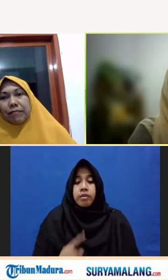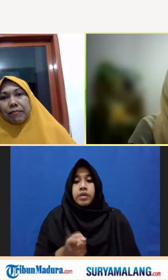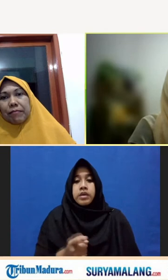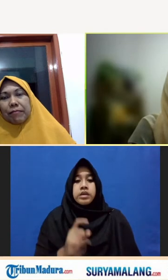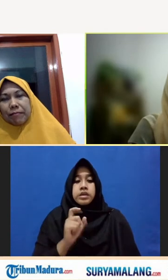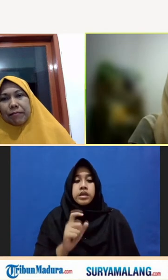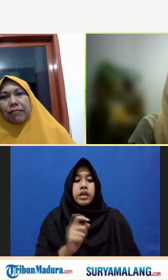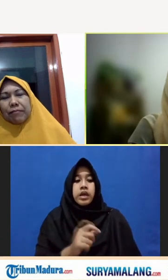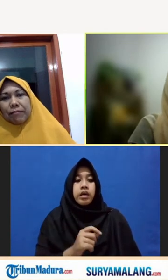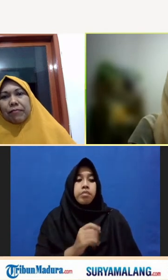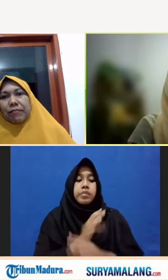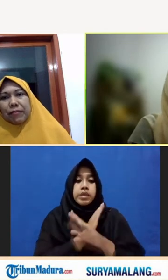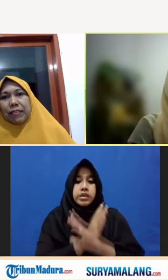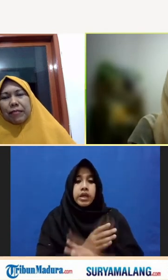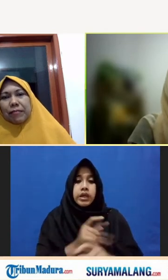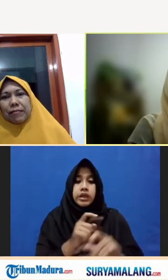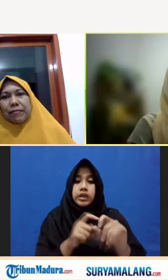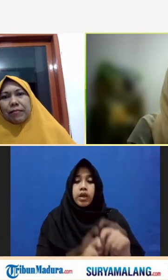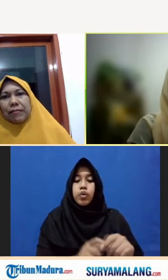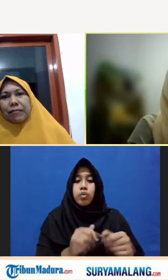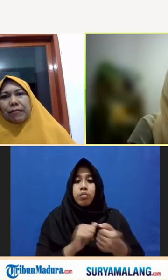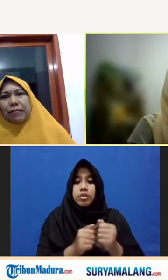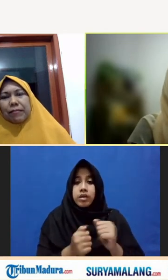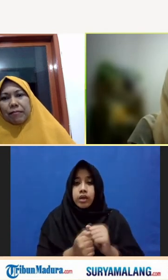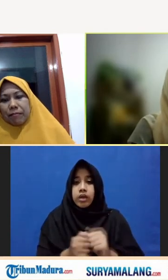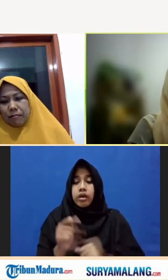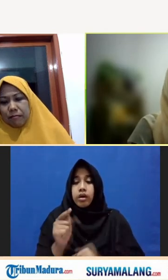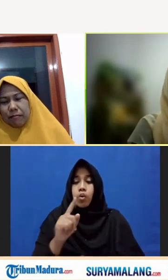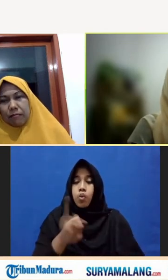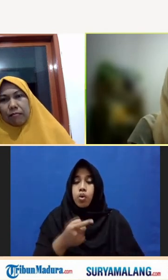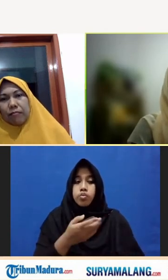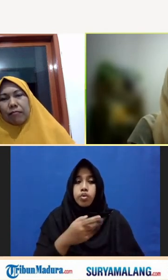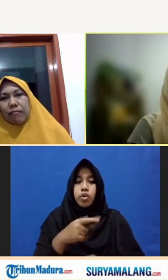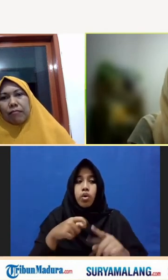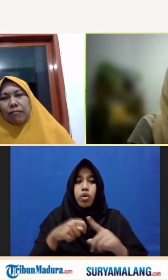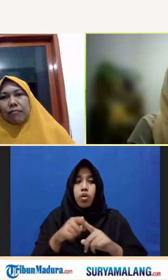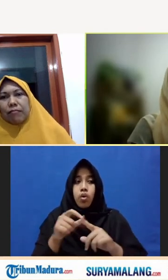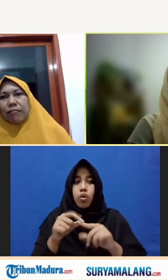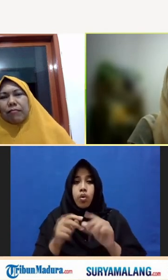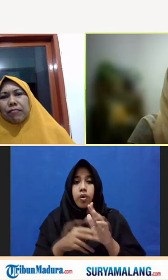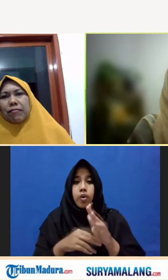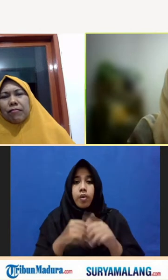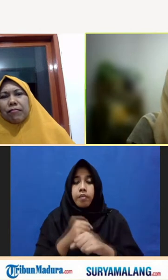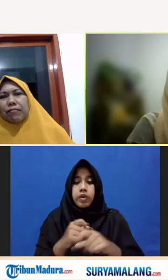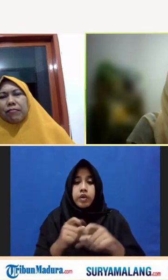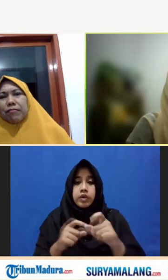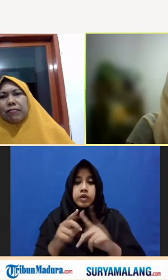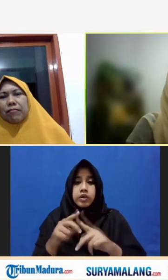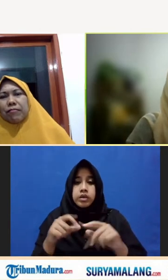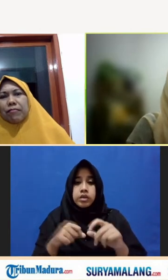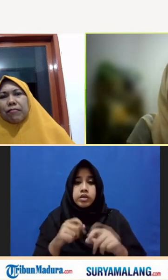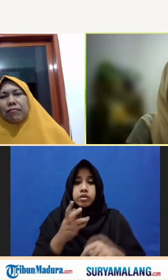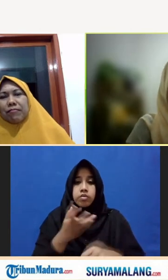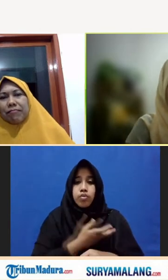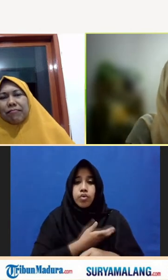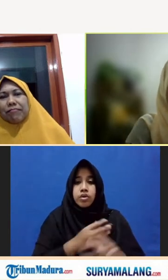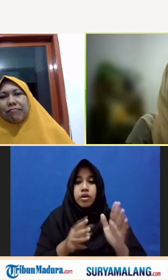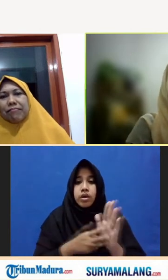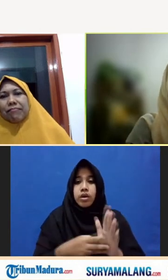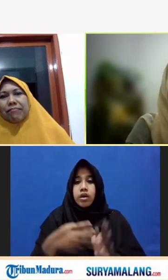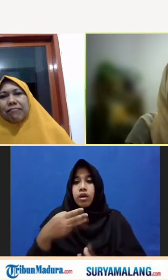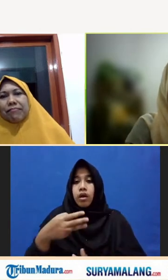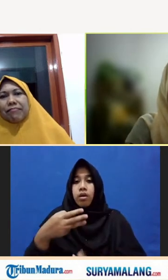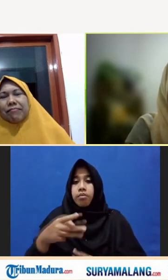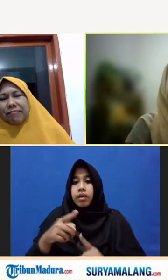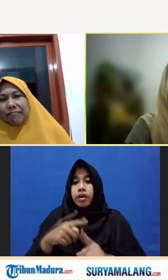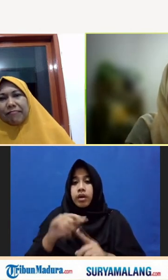apa, gitu. Tapi ibu masih punya coping stress. Bahasa orang sekarang punya me time-nya, punya waktu buat